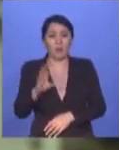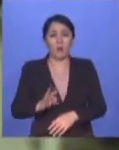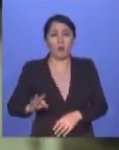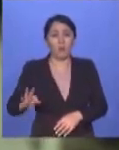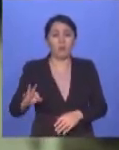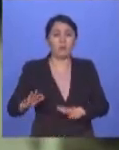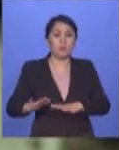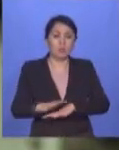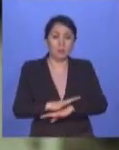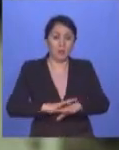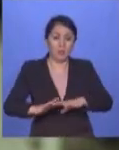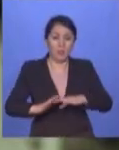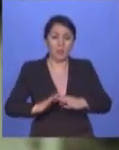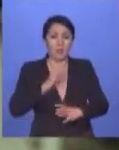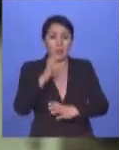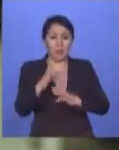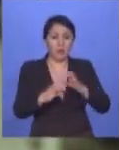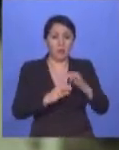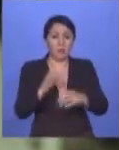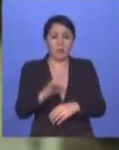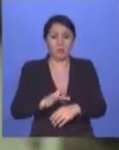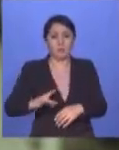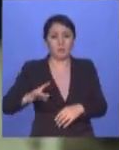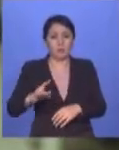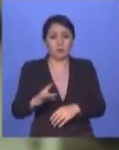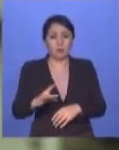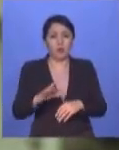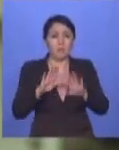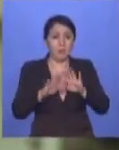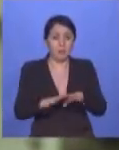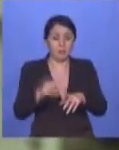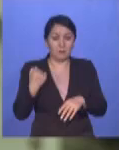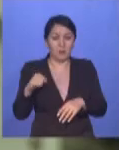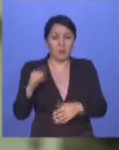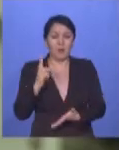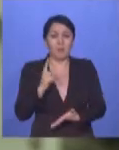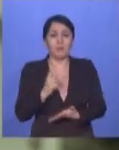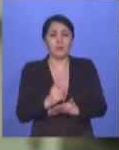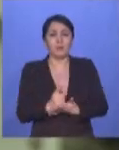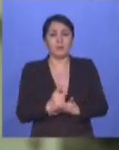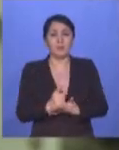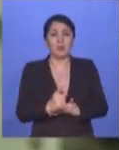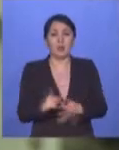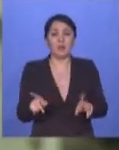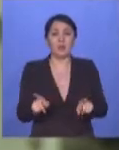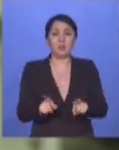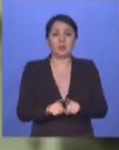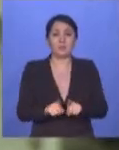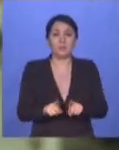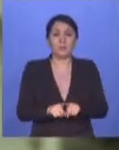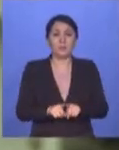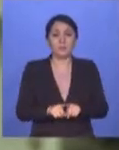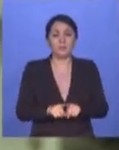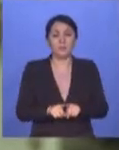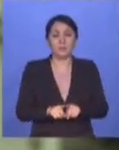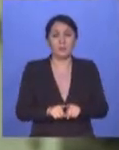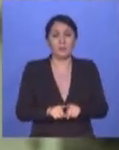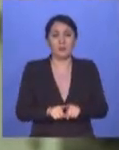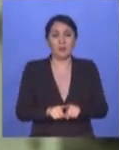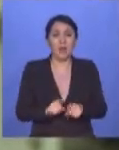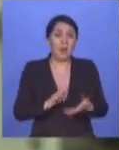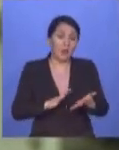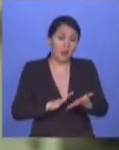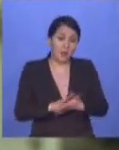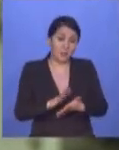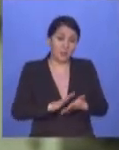облыстық, халықаралық, республикалық байқауларда алған жүлделі орындар болу керек. Сонымен қатар газет,